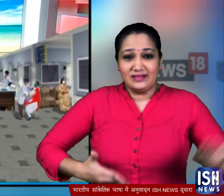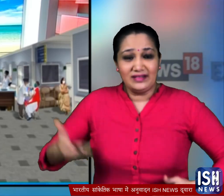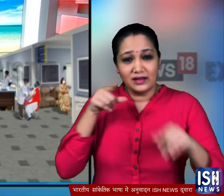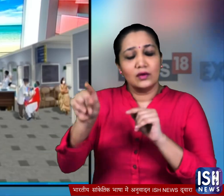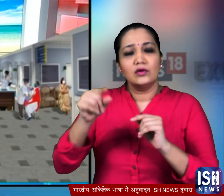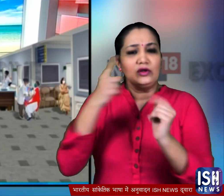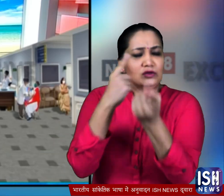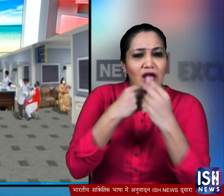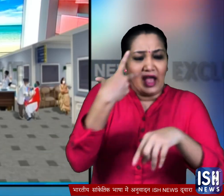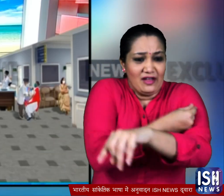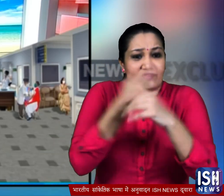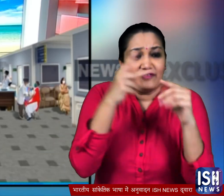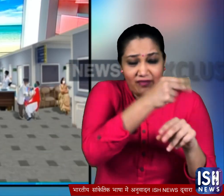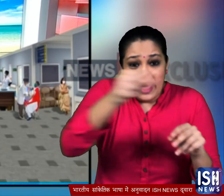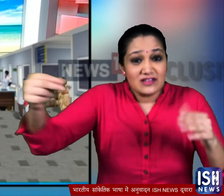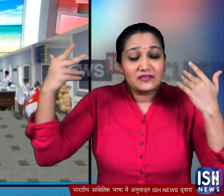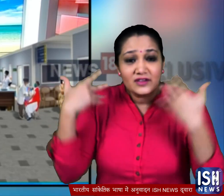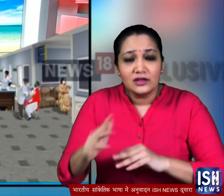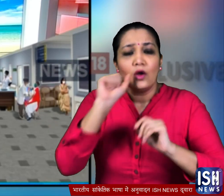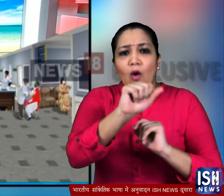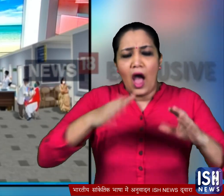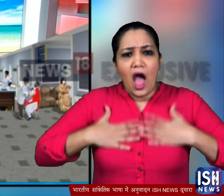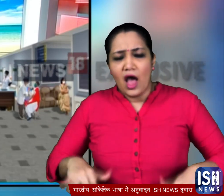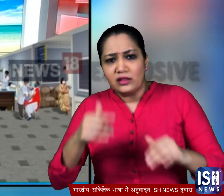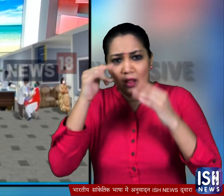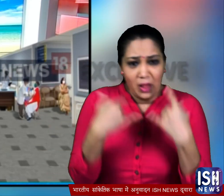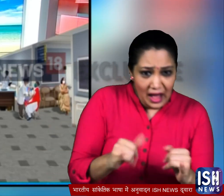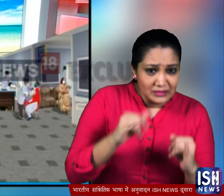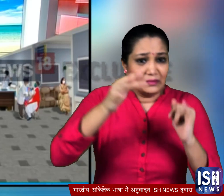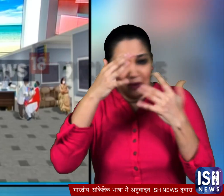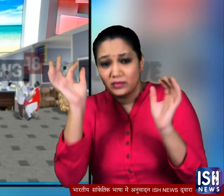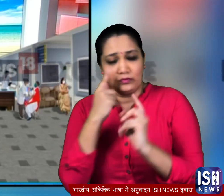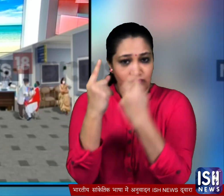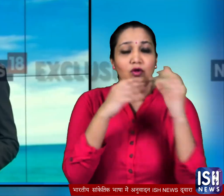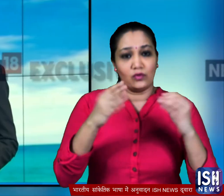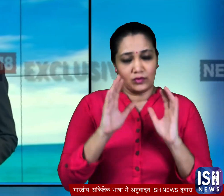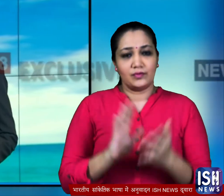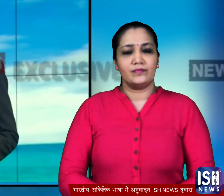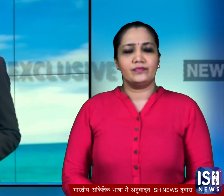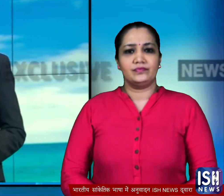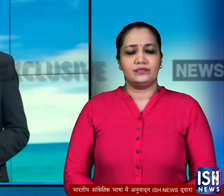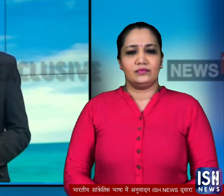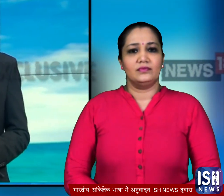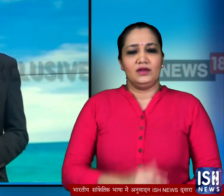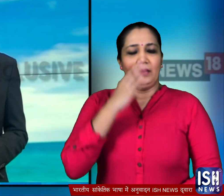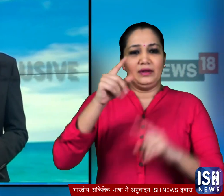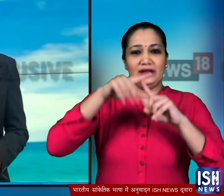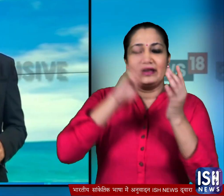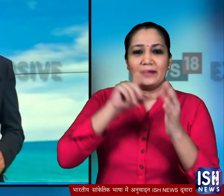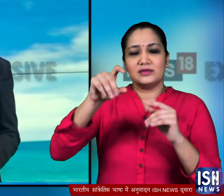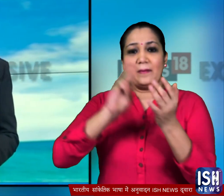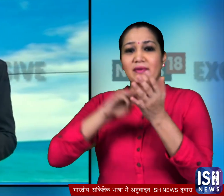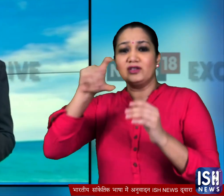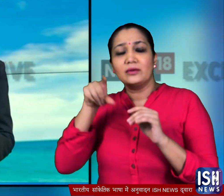कि जिन लोगों को यह नकली वैक्सीन लगी उनकी सेहत को कितना नुकसान हो सकता है। बात की एक बात यह कि टीएमसी की सांसद